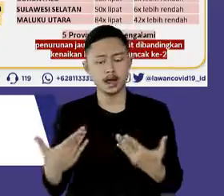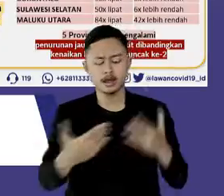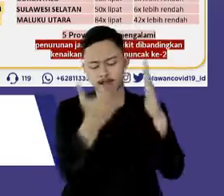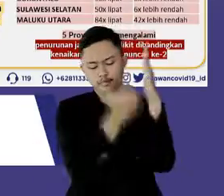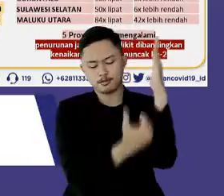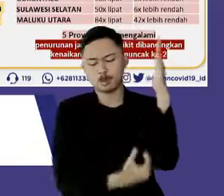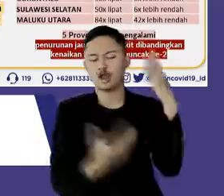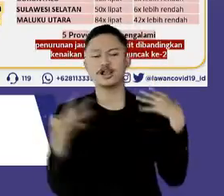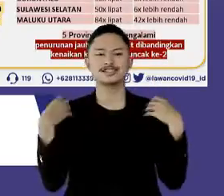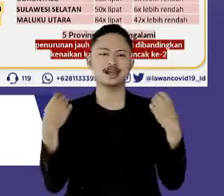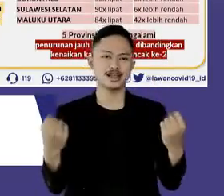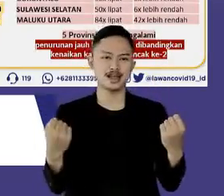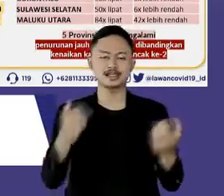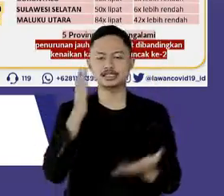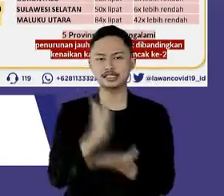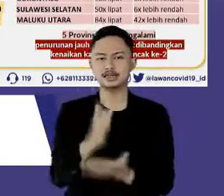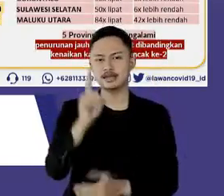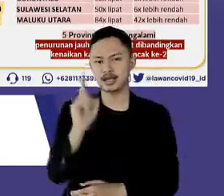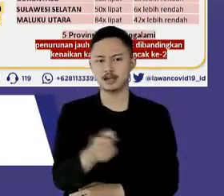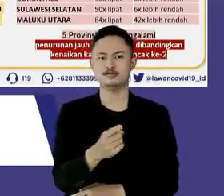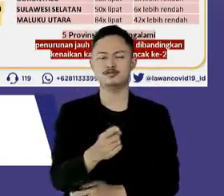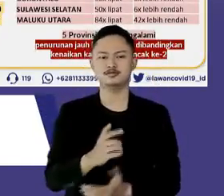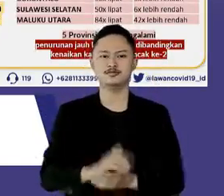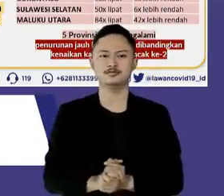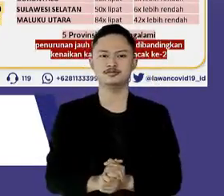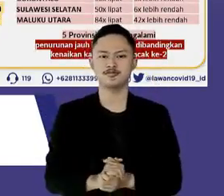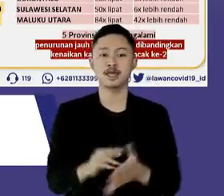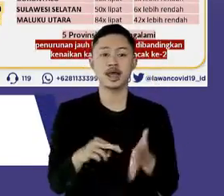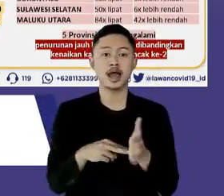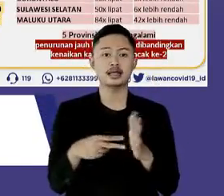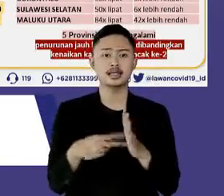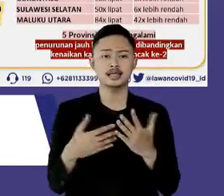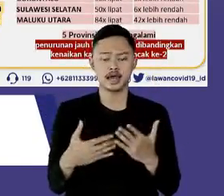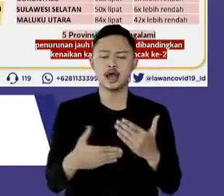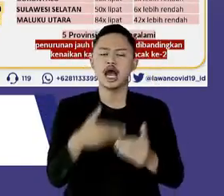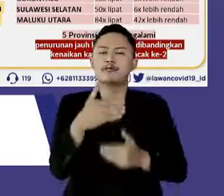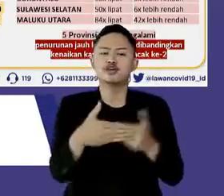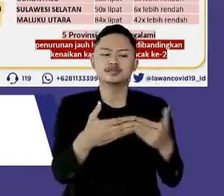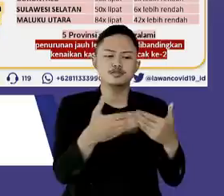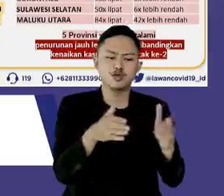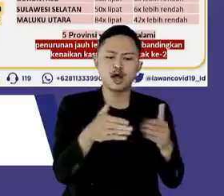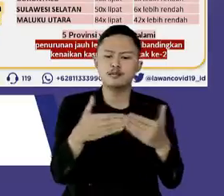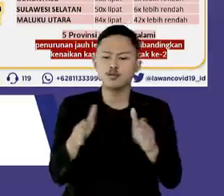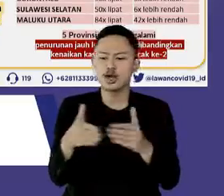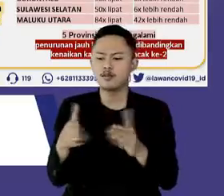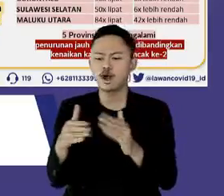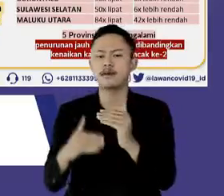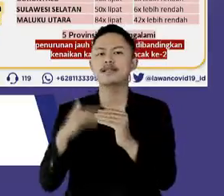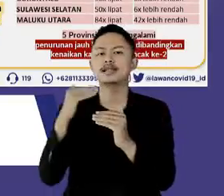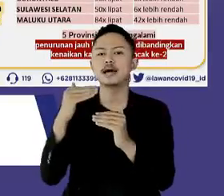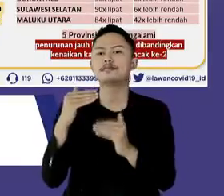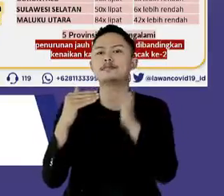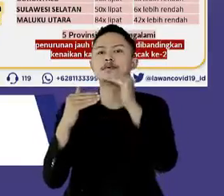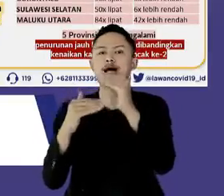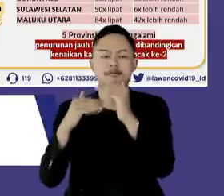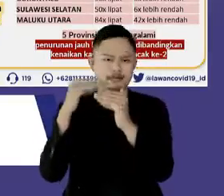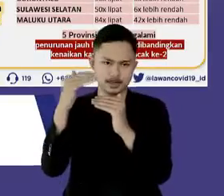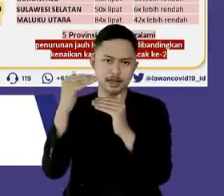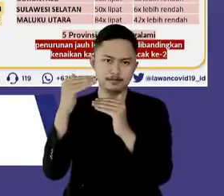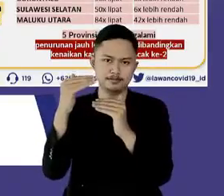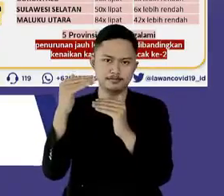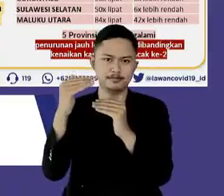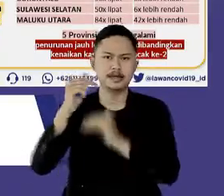disiplin pembukaan aktivitas secara bertahap ini dimana dalam waktu dekat sudah terdapat wacana